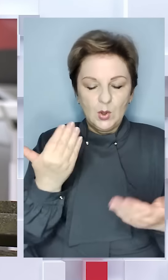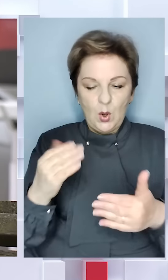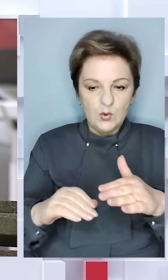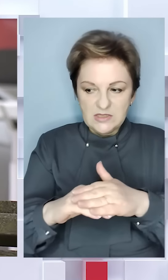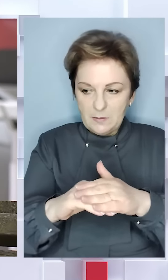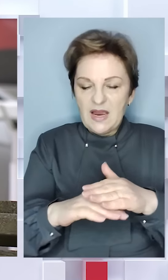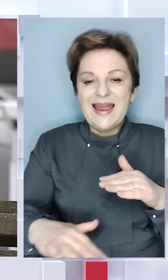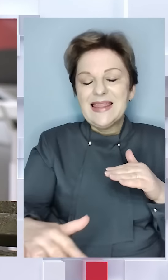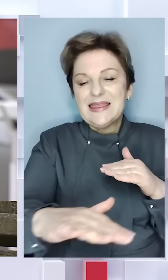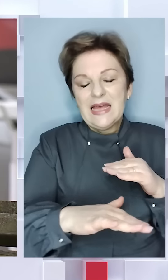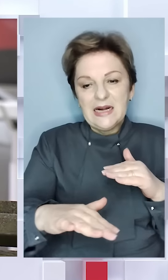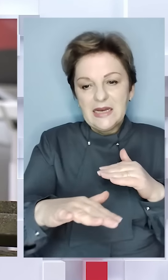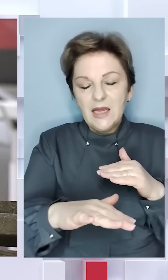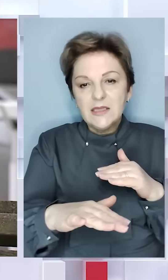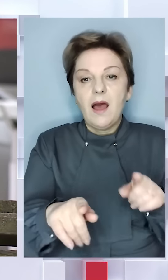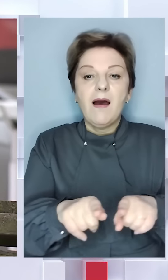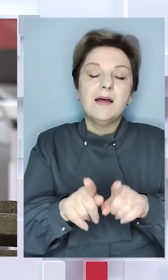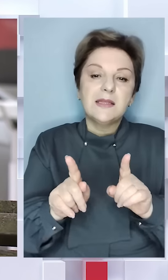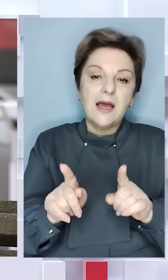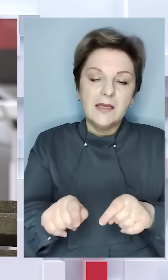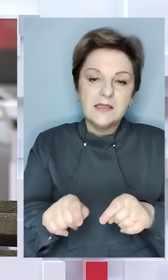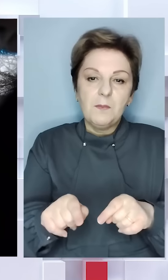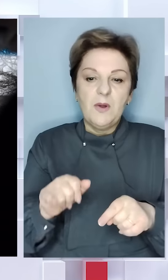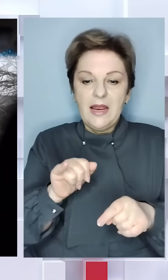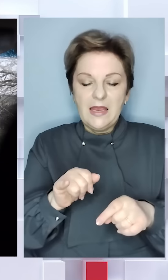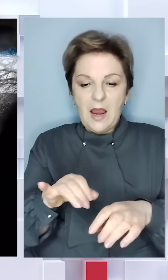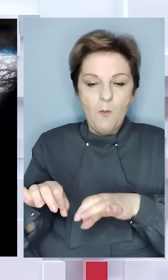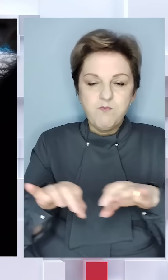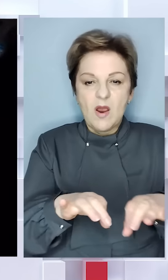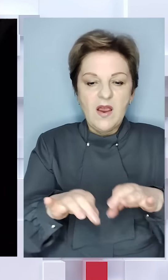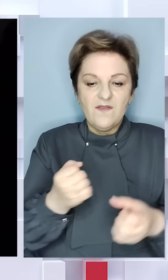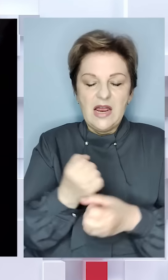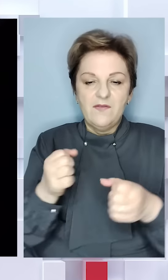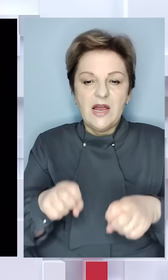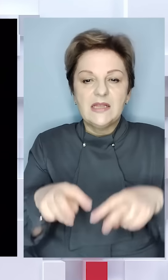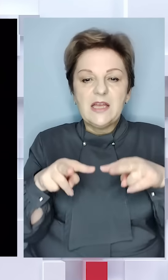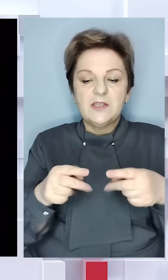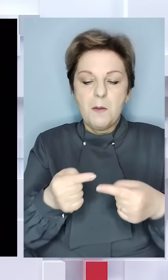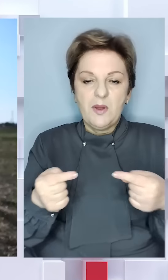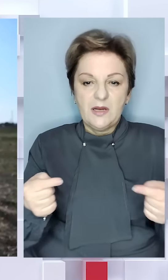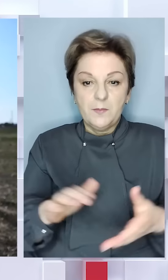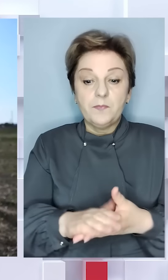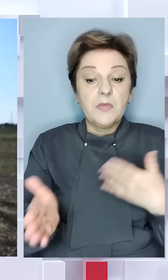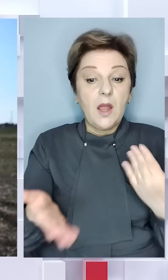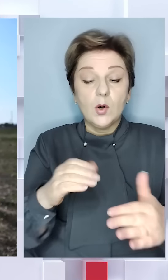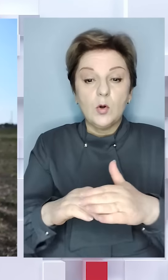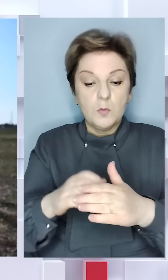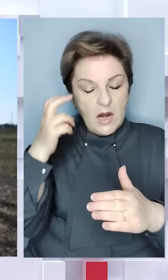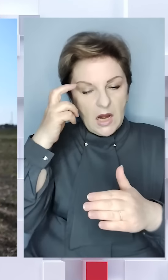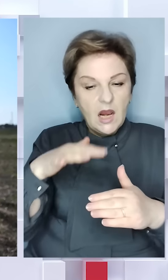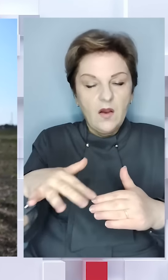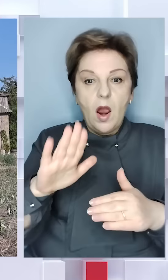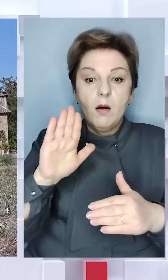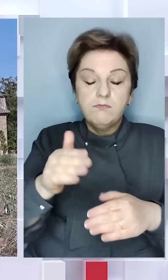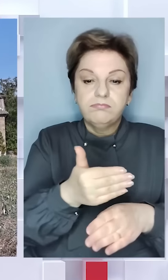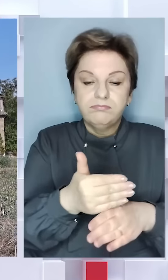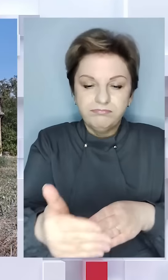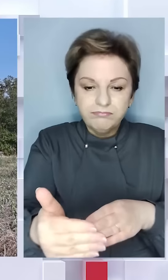розміновувати території, так само і перевозення вибухонебезпечних предметів. Розміновували Київщину,